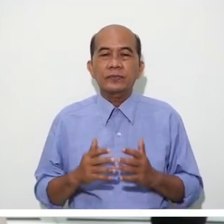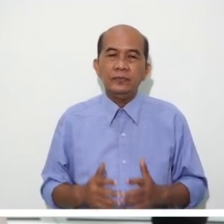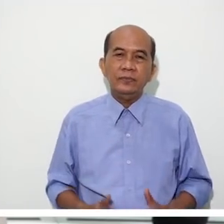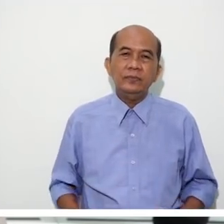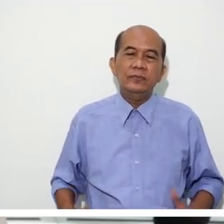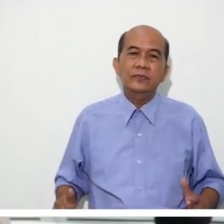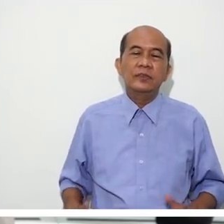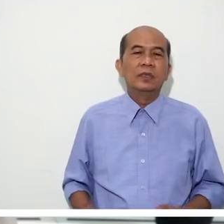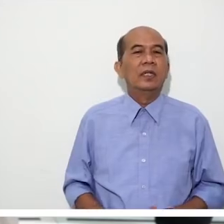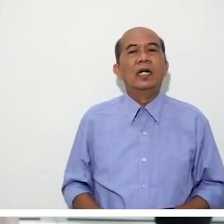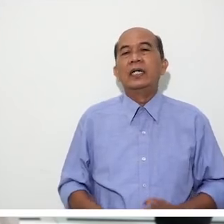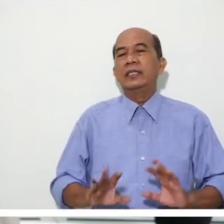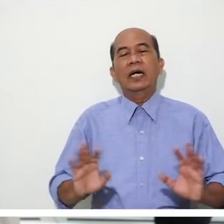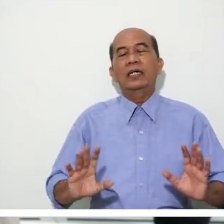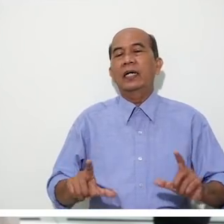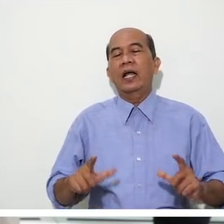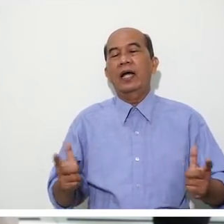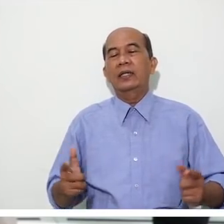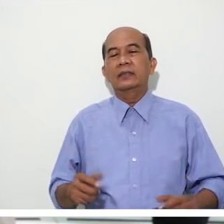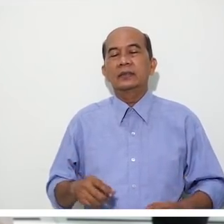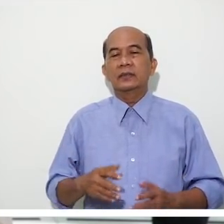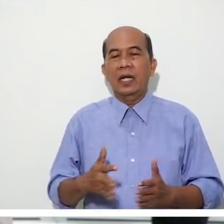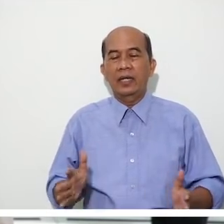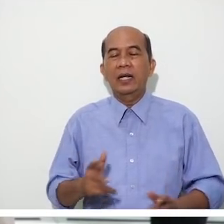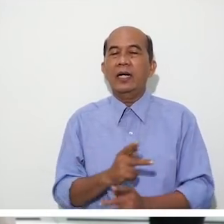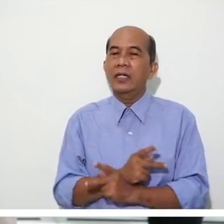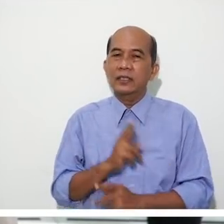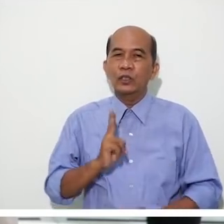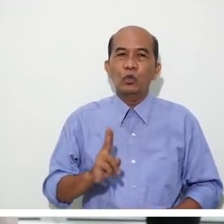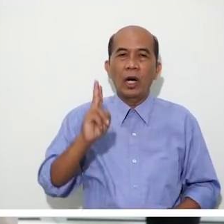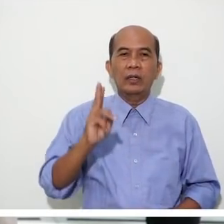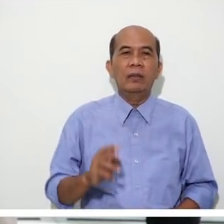Ada yang lain selain kasih Tuhan yang akan tinggal tetap dalam kehidupan kita.